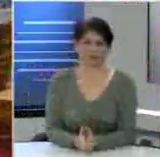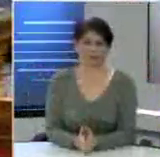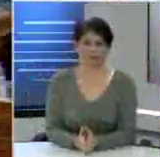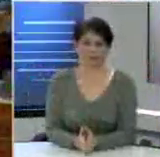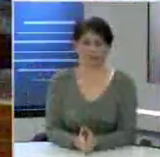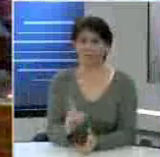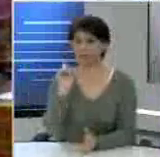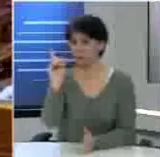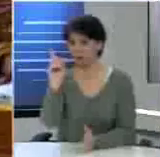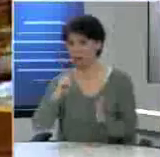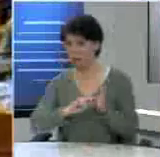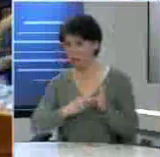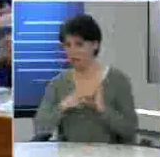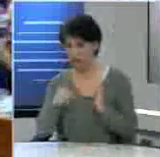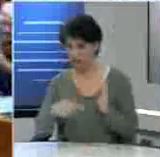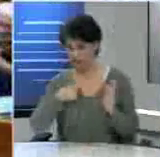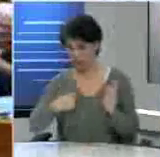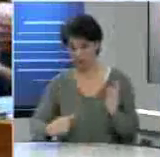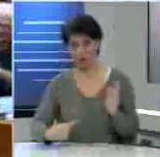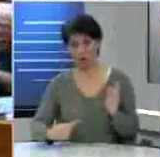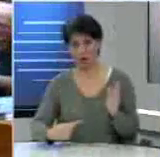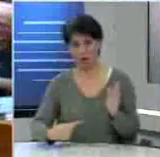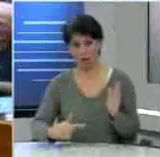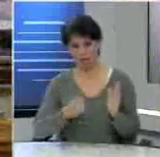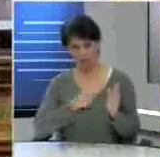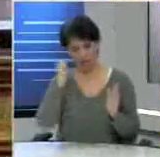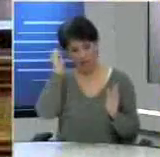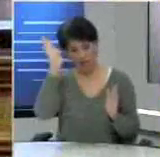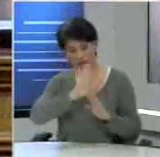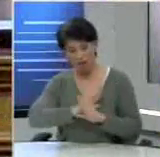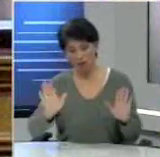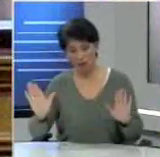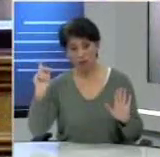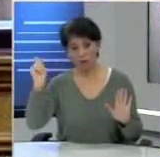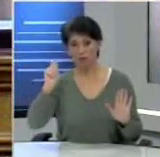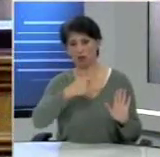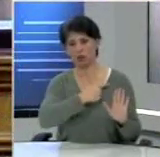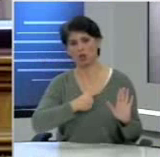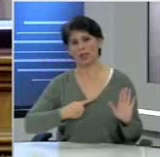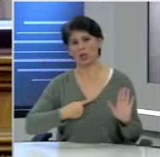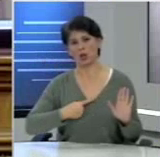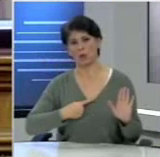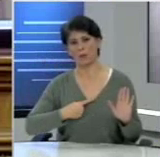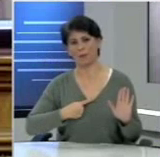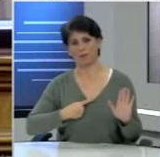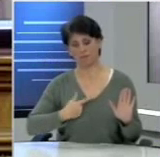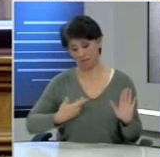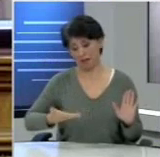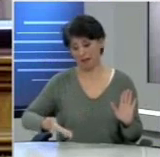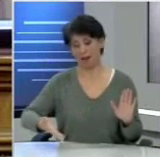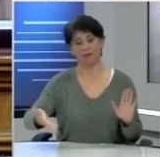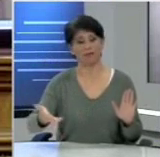Και προσέξτε, αυτή είναι μια συμπεριφορά, πιστεύω, αδιανόητη για έναν πολιτικό αρχηγό των ημερών μας,